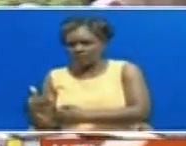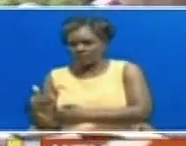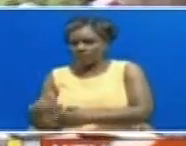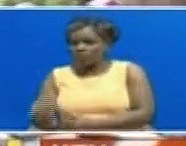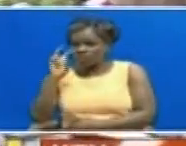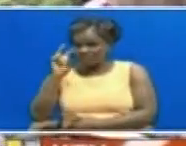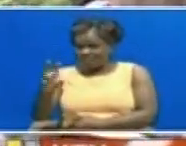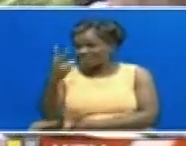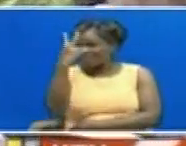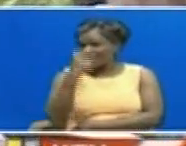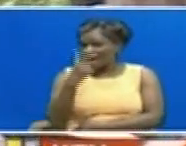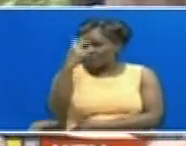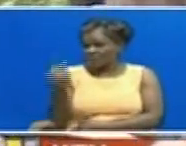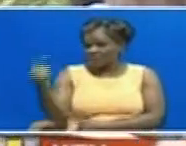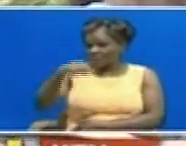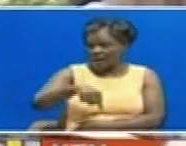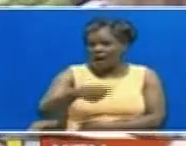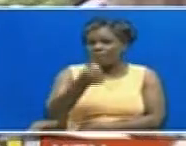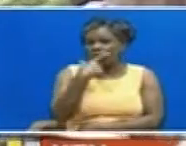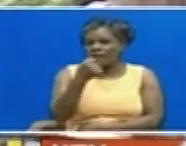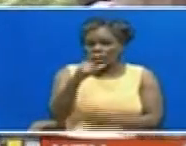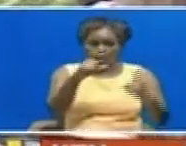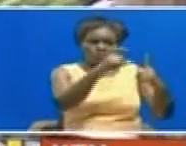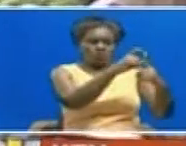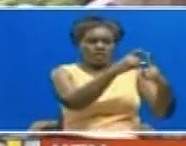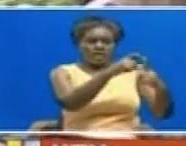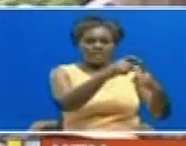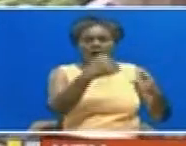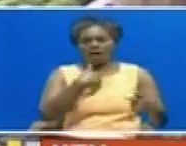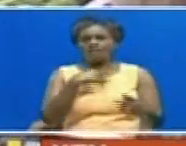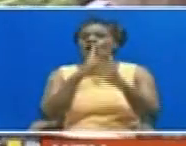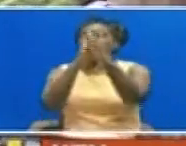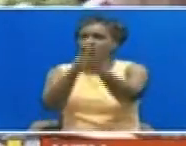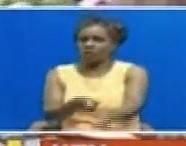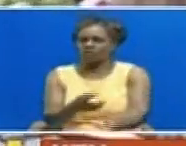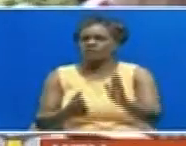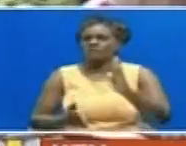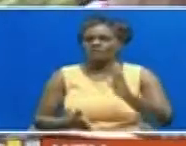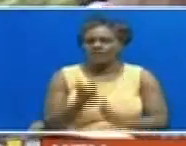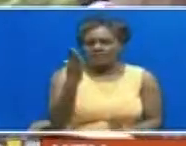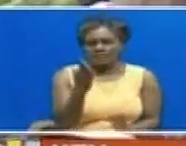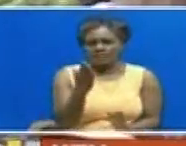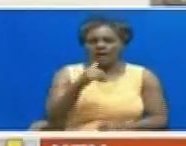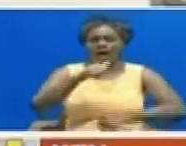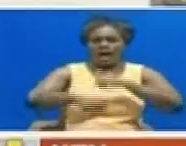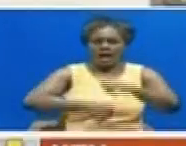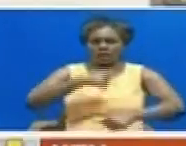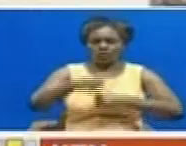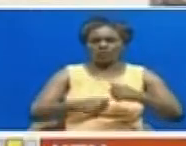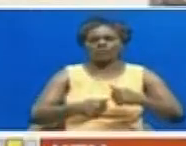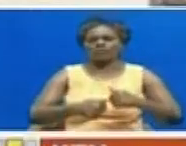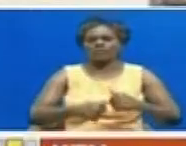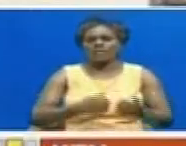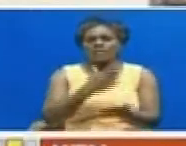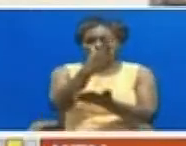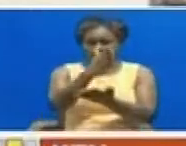seeing a suspect coming for treatment with gunshot wounds, should report to security agencies for action.